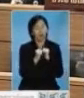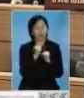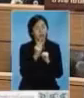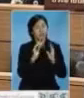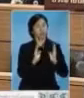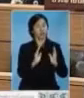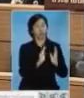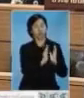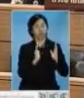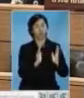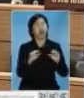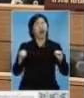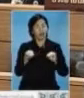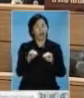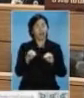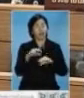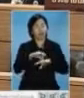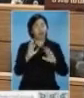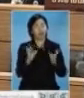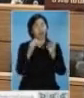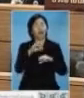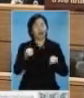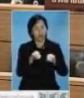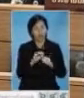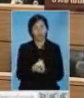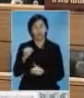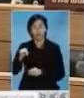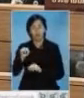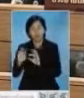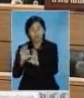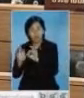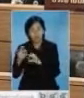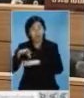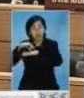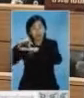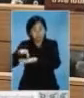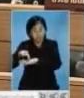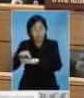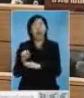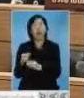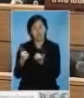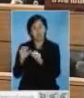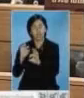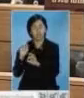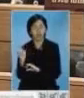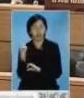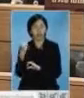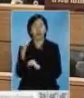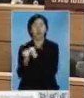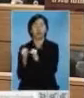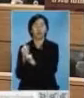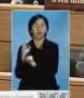มดวาระในไม่กี่วันข้างหน้านี้เร็วๆนี้ส่วนพวกที่มีจากการสรรหาขณะนี้ได้มีการสรรหามาใหม่แล้วอยู่ได้อีก